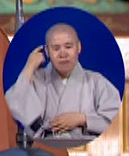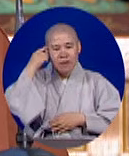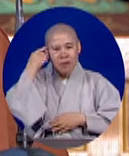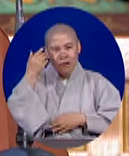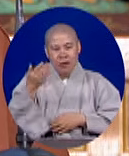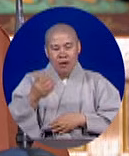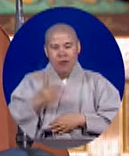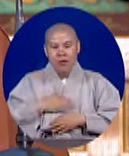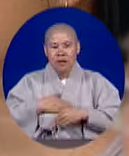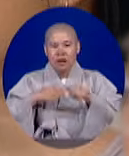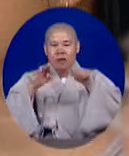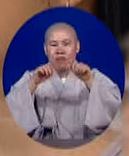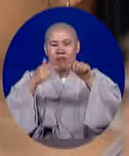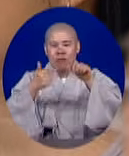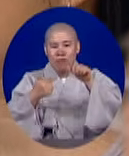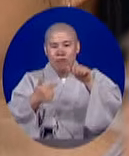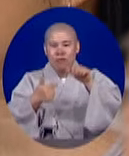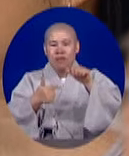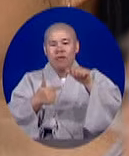나는 오온이다.